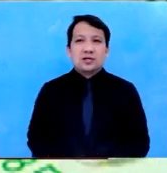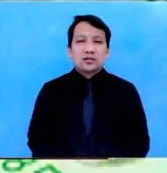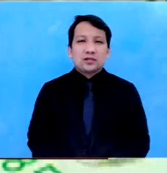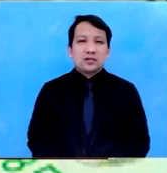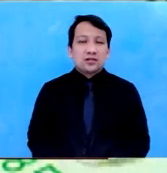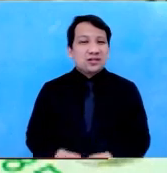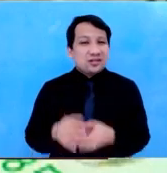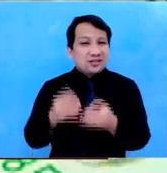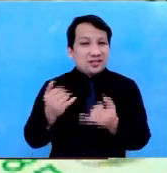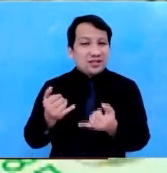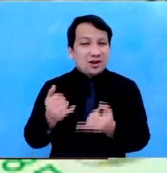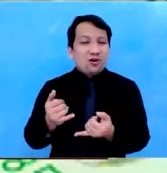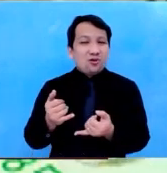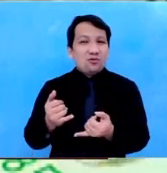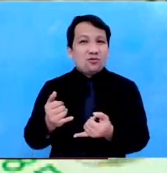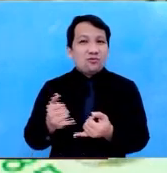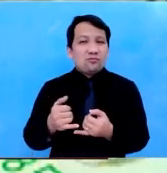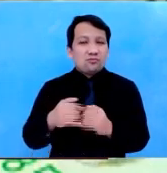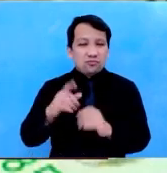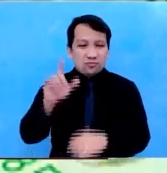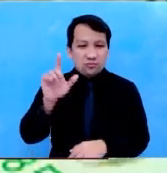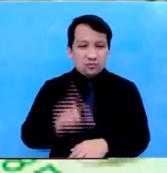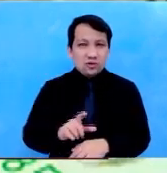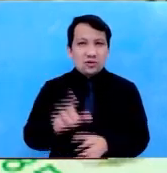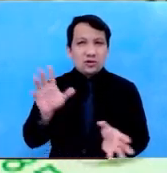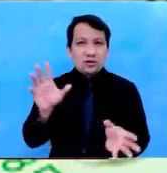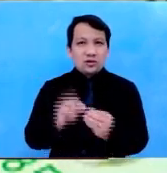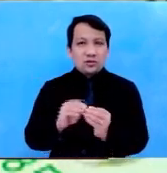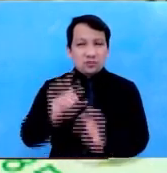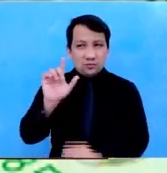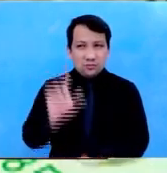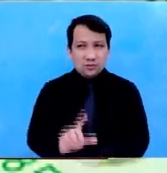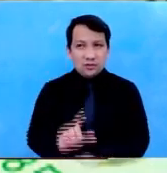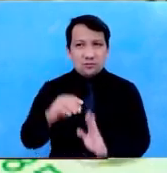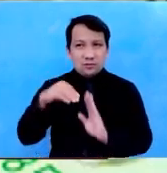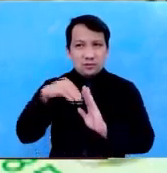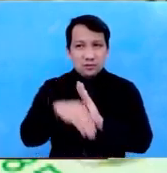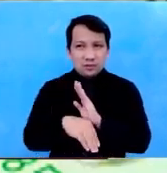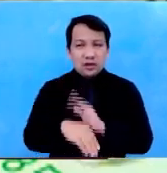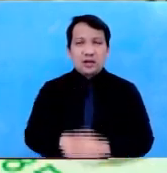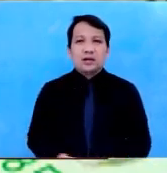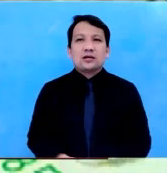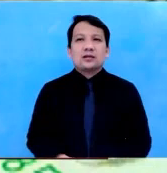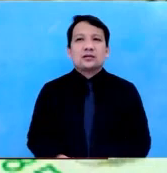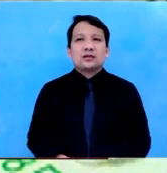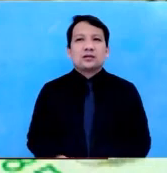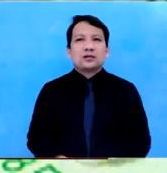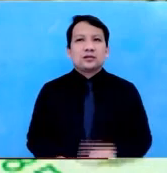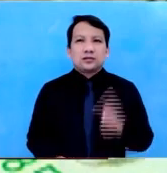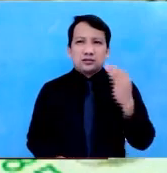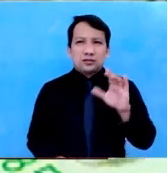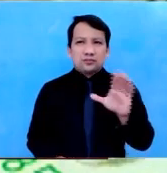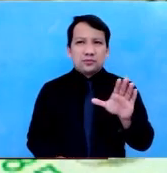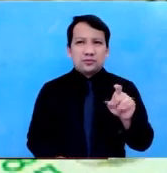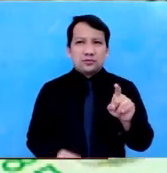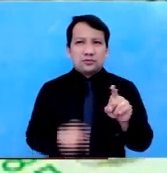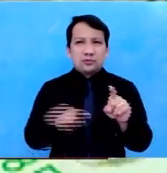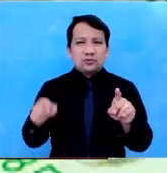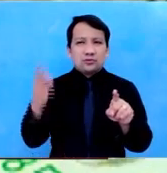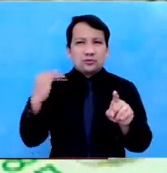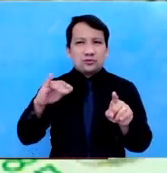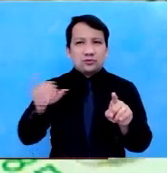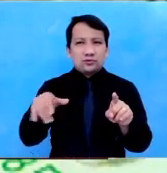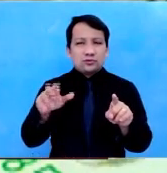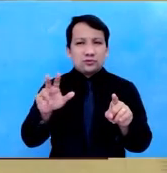Linggo na bumaba ito sa all-time low. Malayo na ito sa palitang 51 pesos kontra dolyar noong magsimula